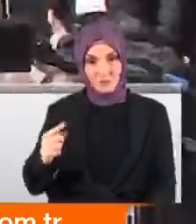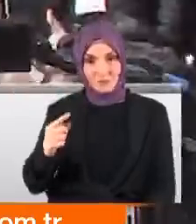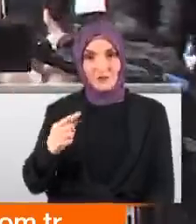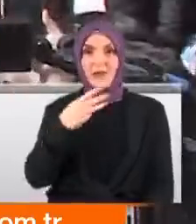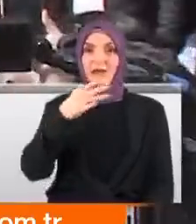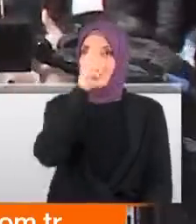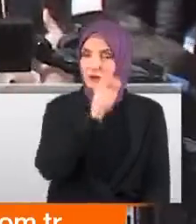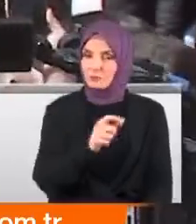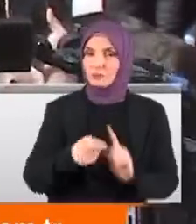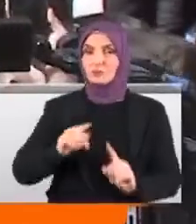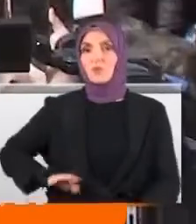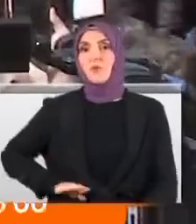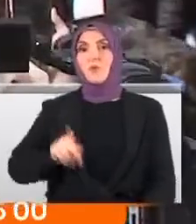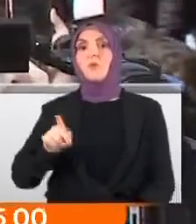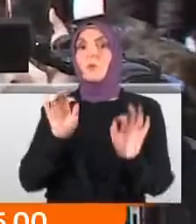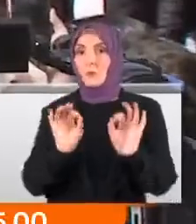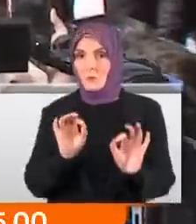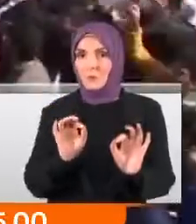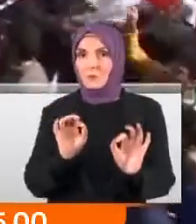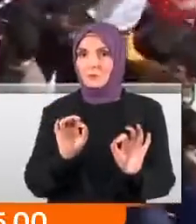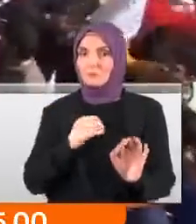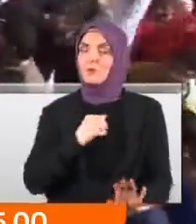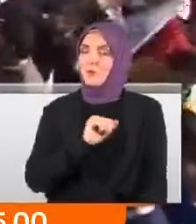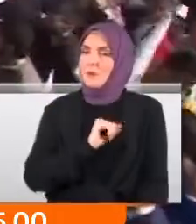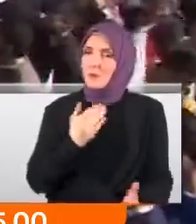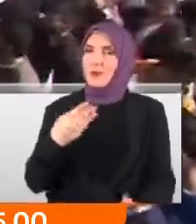kalırsa korkarım ki Erdoğan seçim alır.